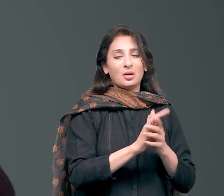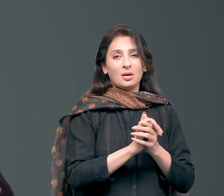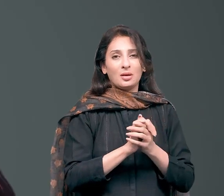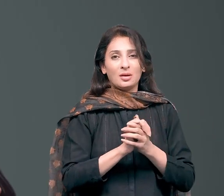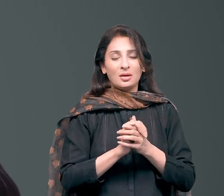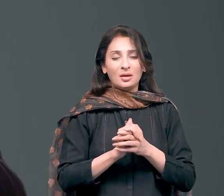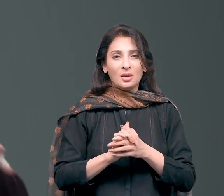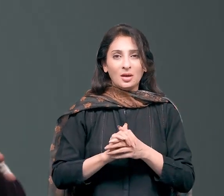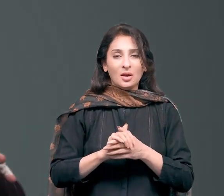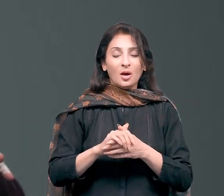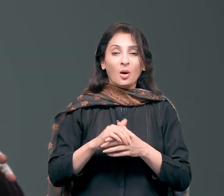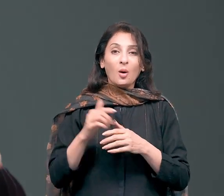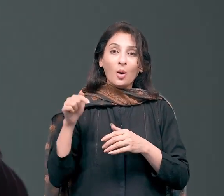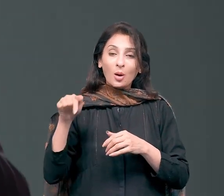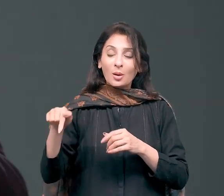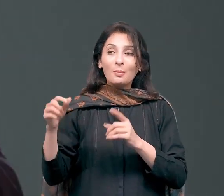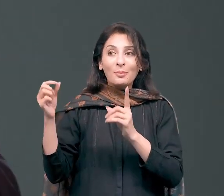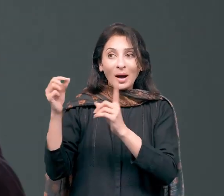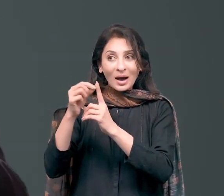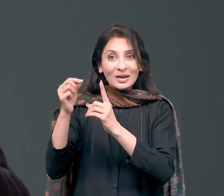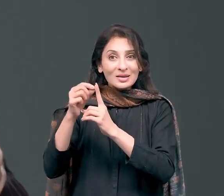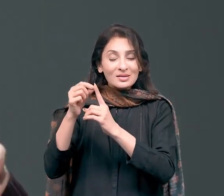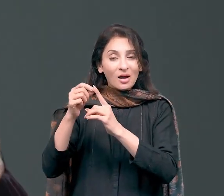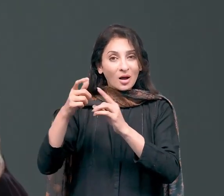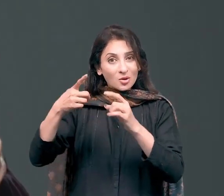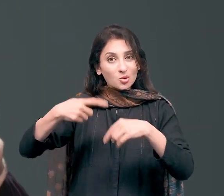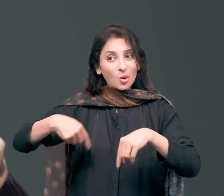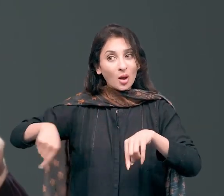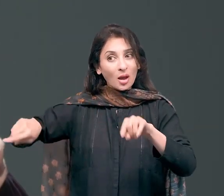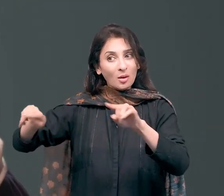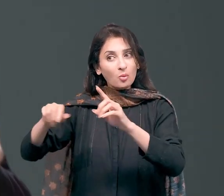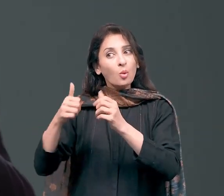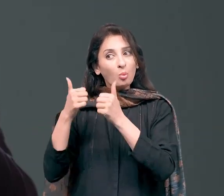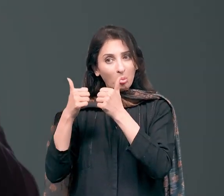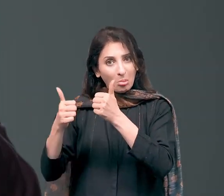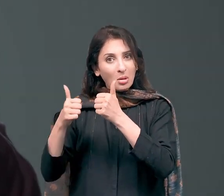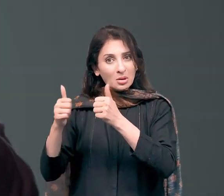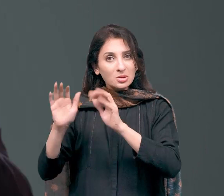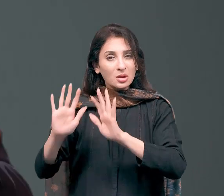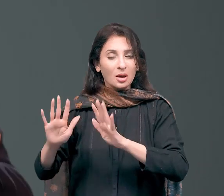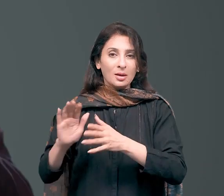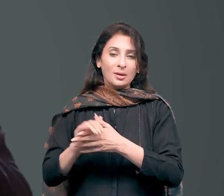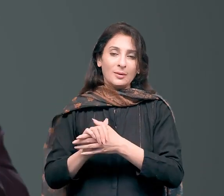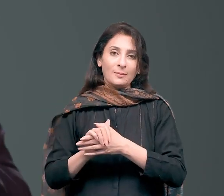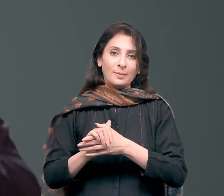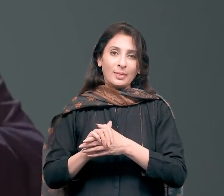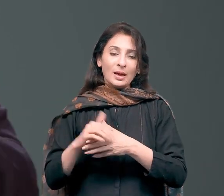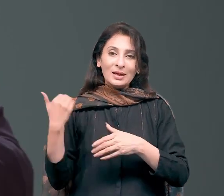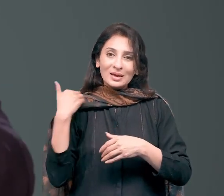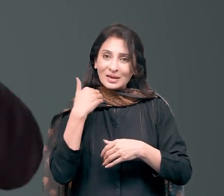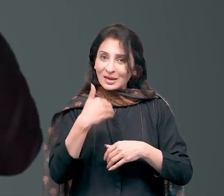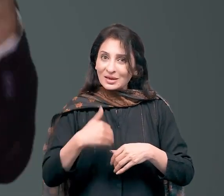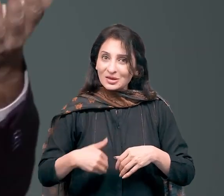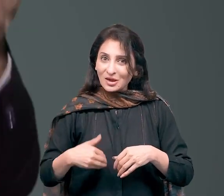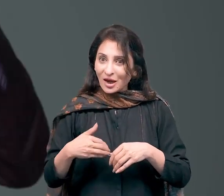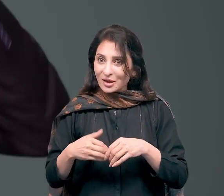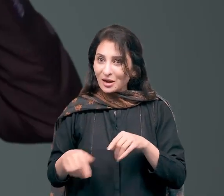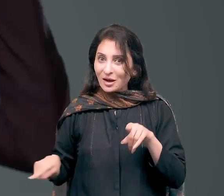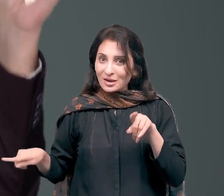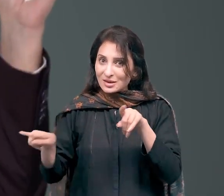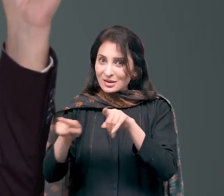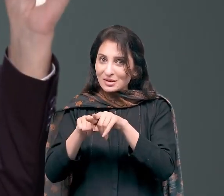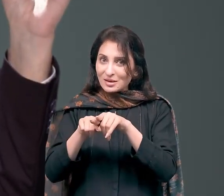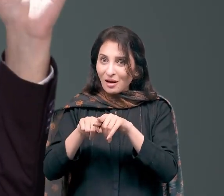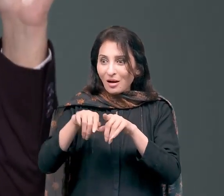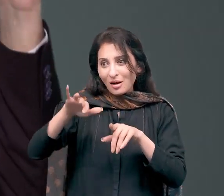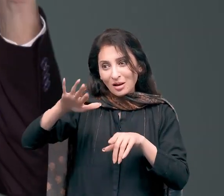سمجھتے کہ پاکستان کسی طرح بھی جو 21ویں صدی میں ہم دیکھیں کسی بھی ملک سے کم تر ہے. یس, جب ہم موازنہ کریں چائنا